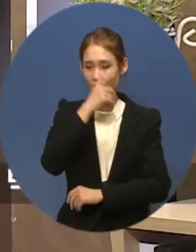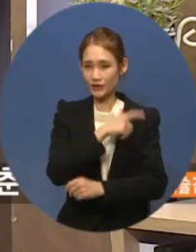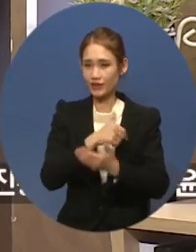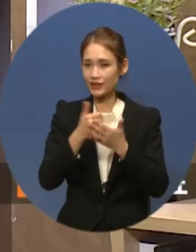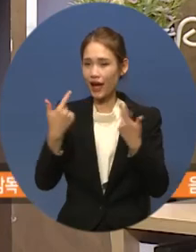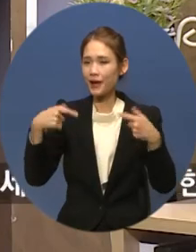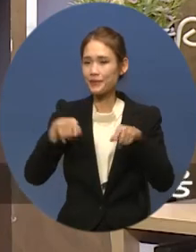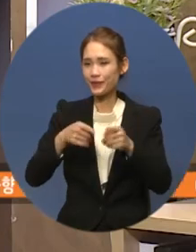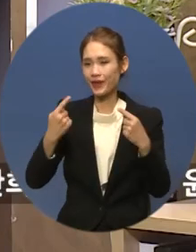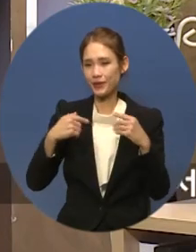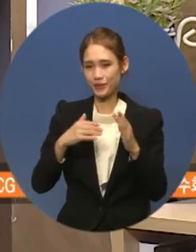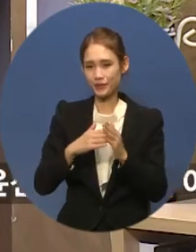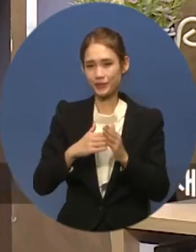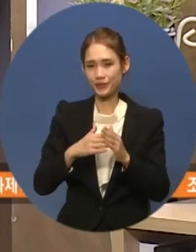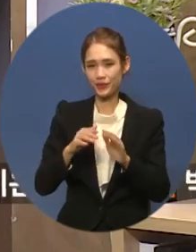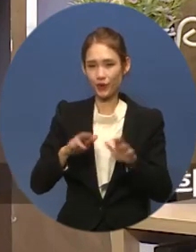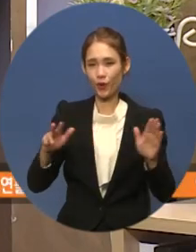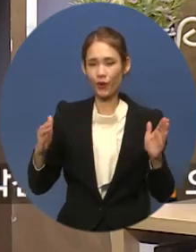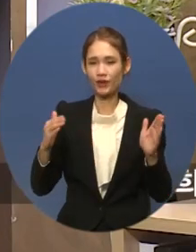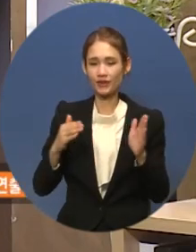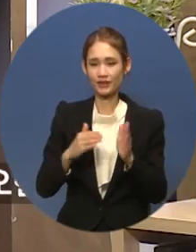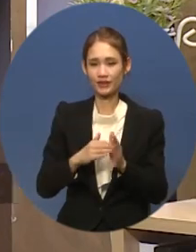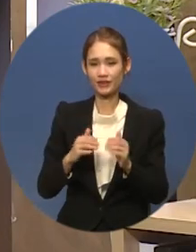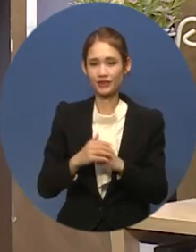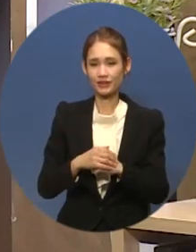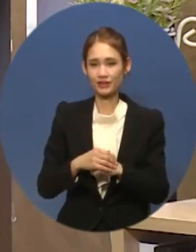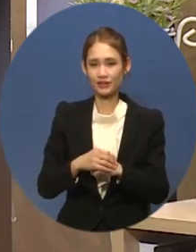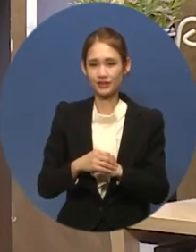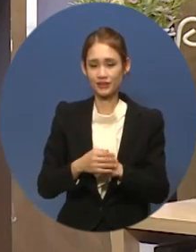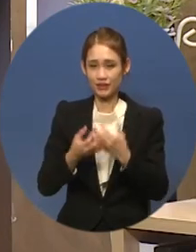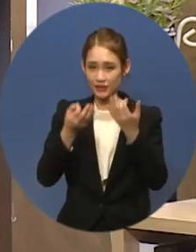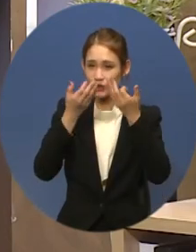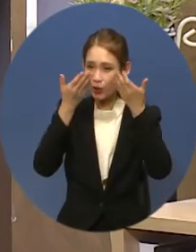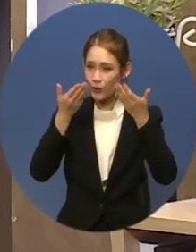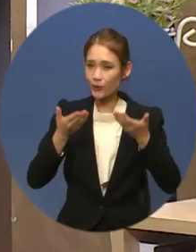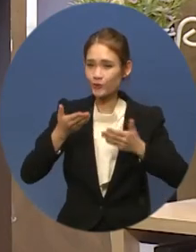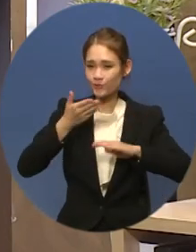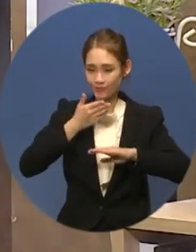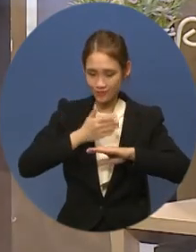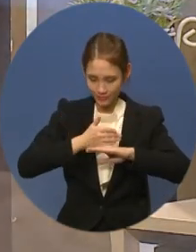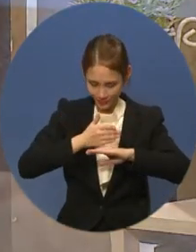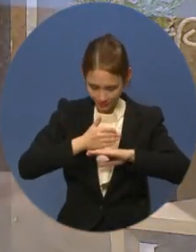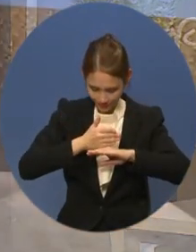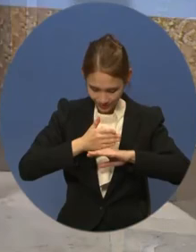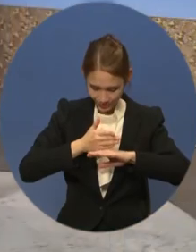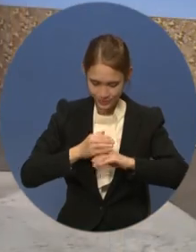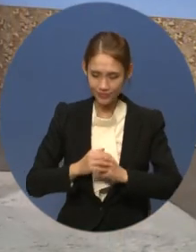있습니다 행복나눔 지킴이 오늘은 여기까지입니다 시청해 주신 여러분 고맙습니다